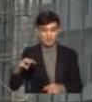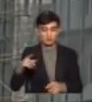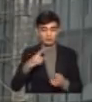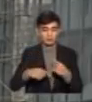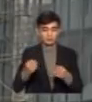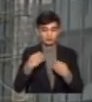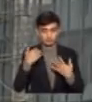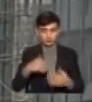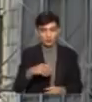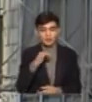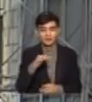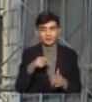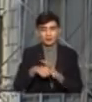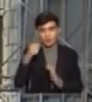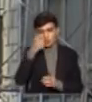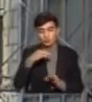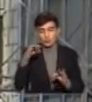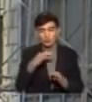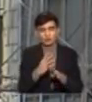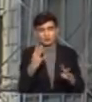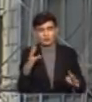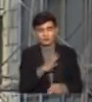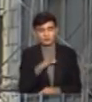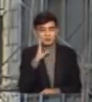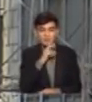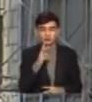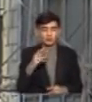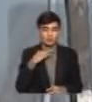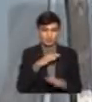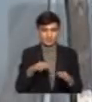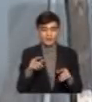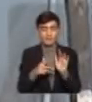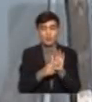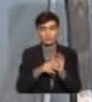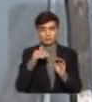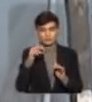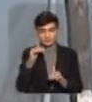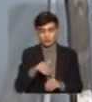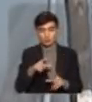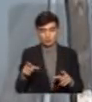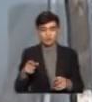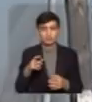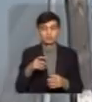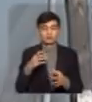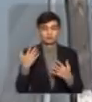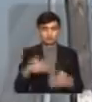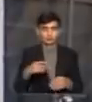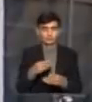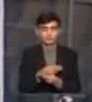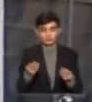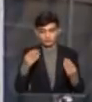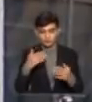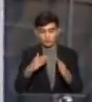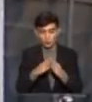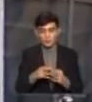былай тұрсын, жылдар бойы үй кезегін күтіп жүрген көп балалы аналардың 8 мыңнан астамы әйтеуір дегенде баспанаға қол жеткізіпті.